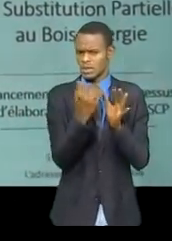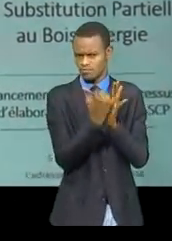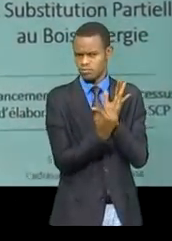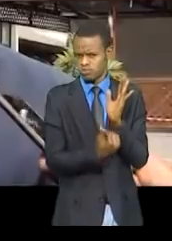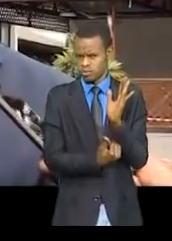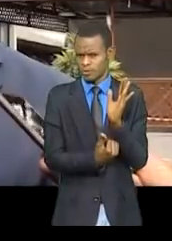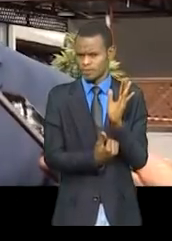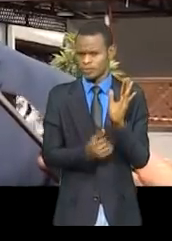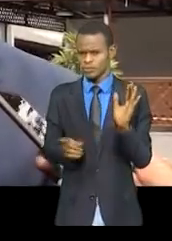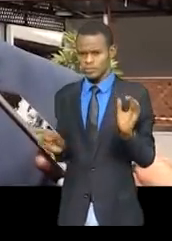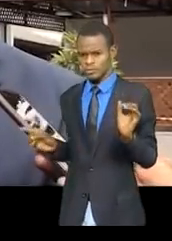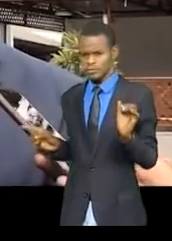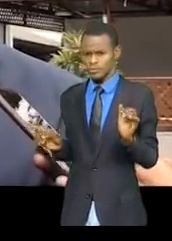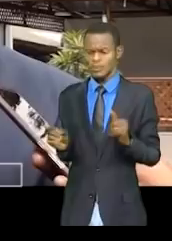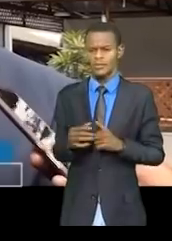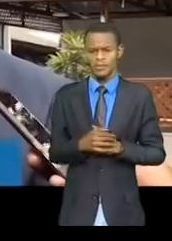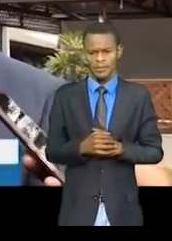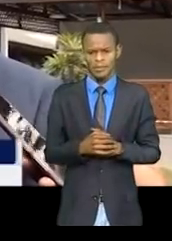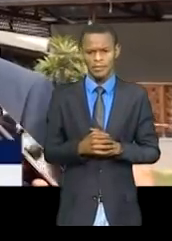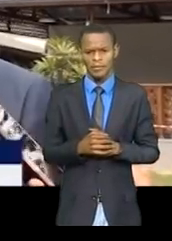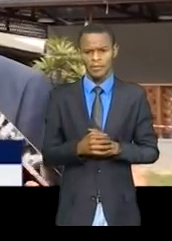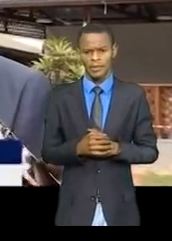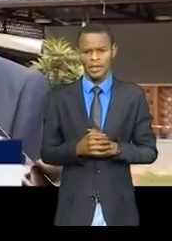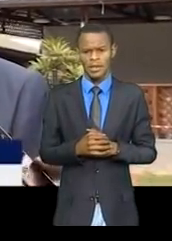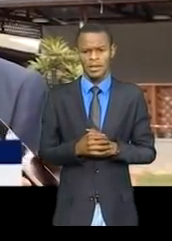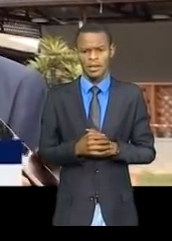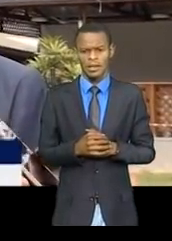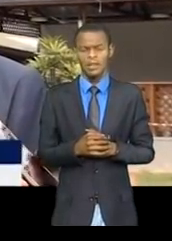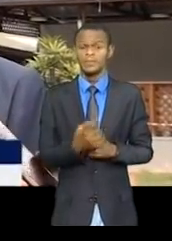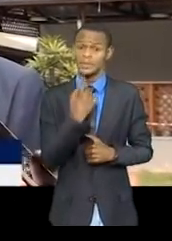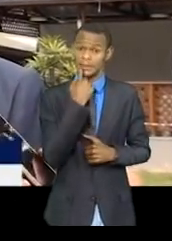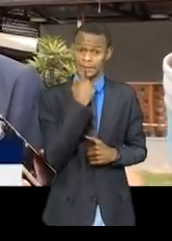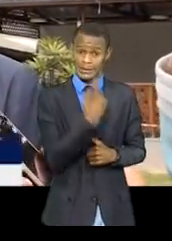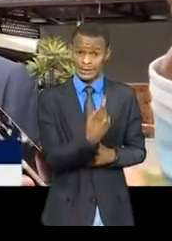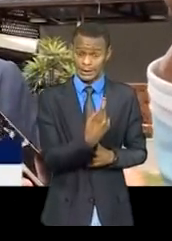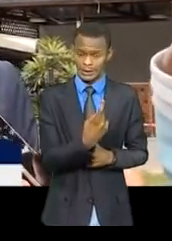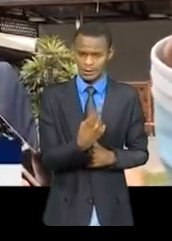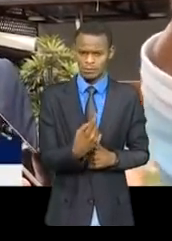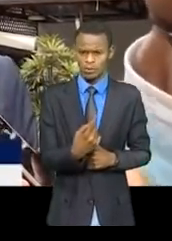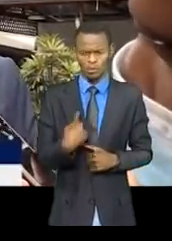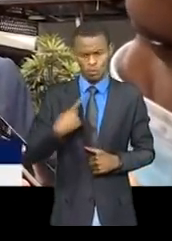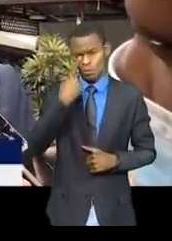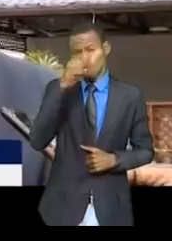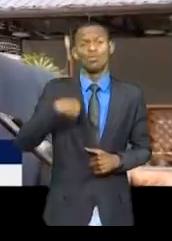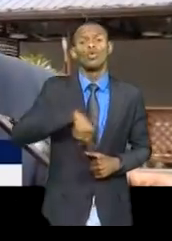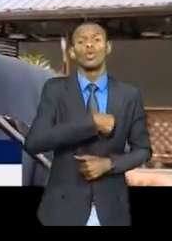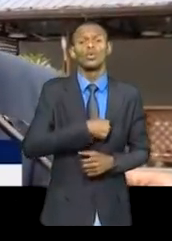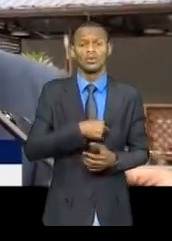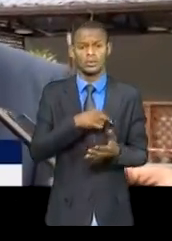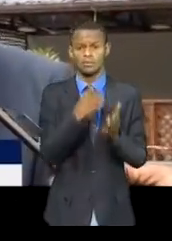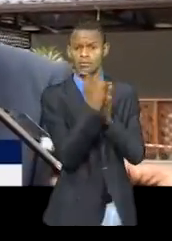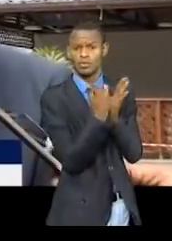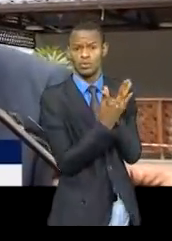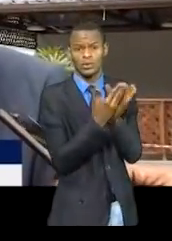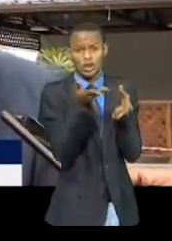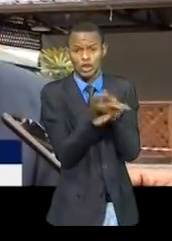beaucoup plus capital, beaucoup plus important, en vue d'avoir la vision, qu'est-ce que nous voulons du secteur